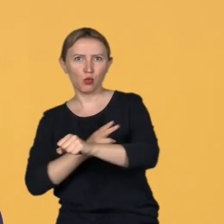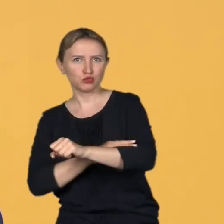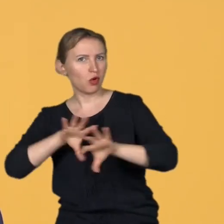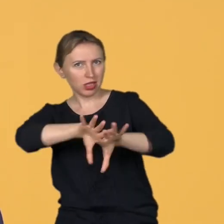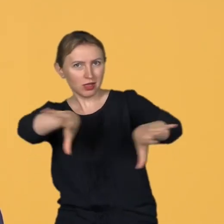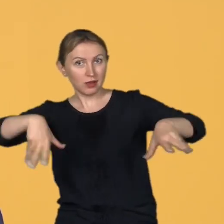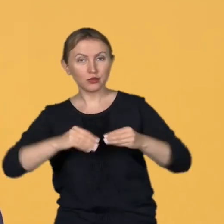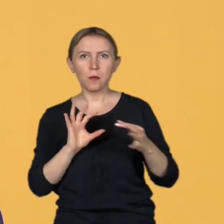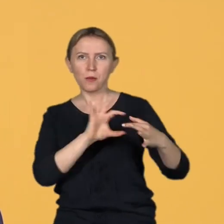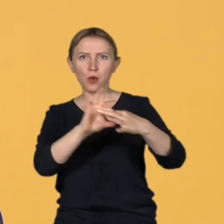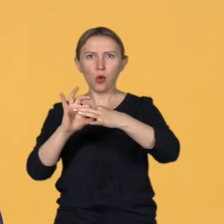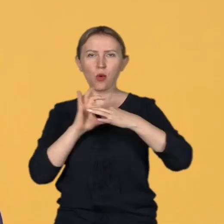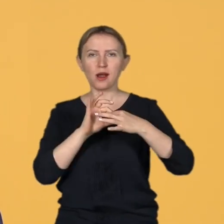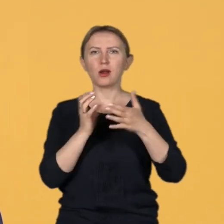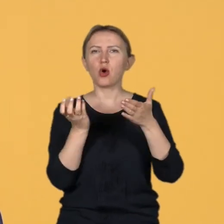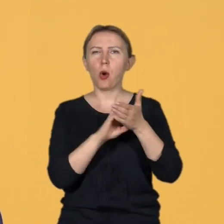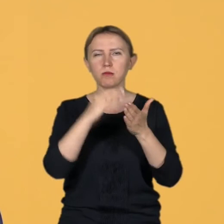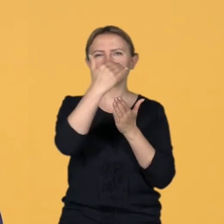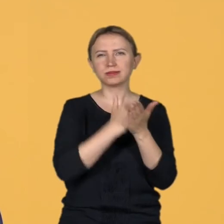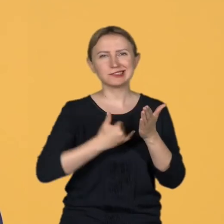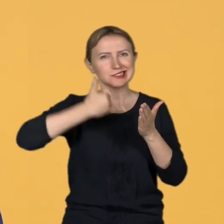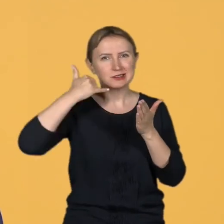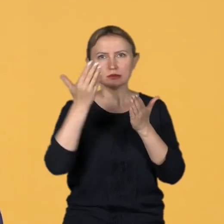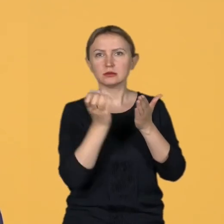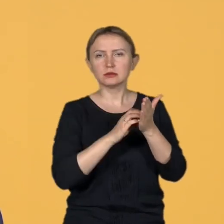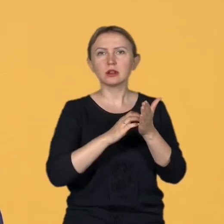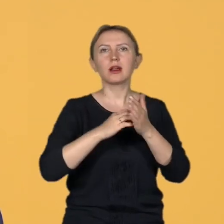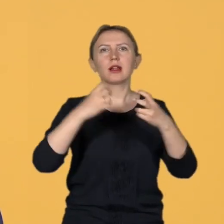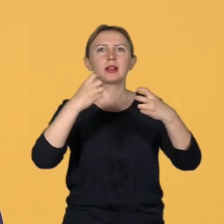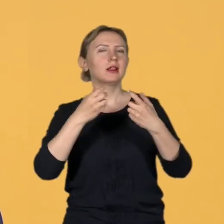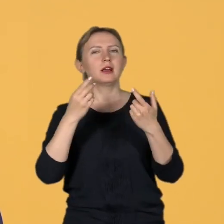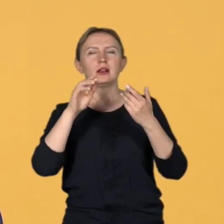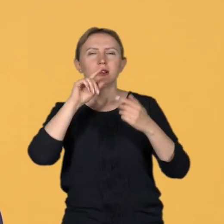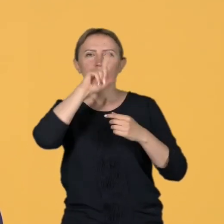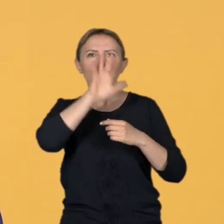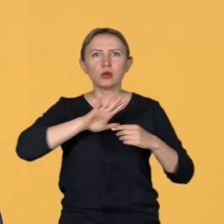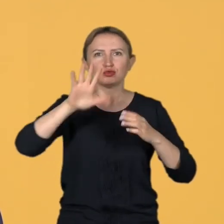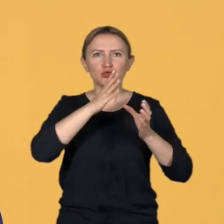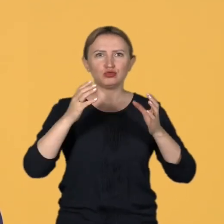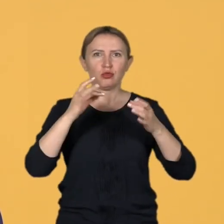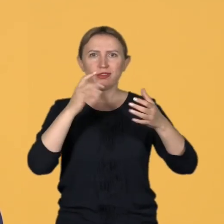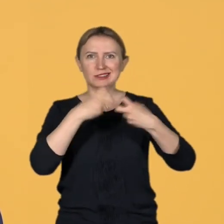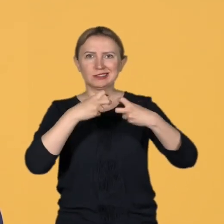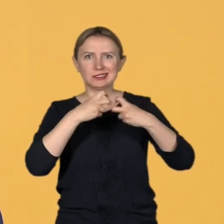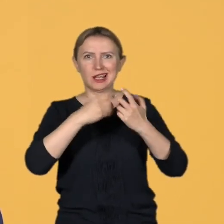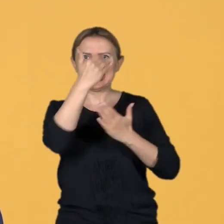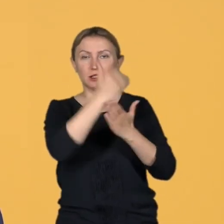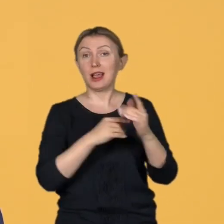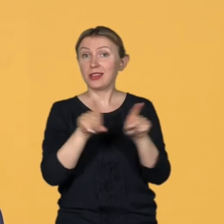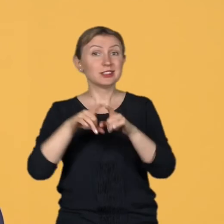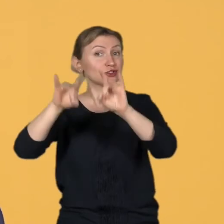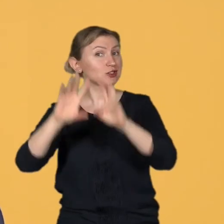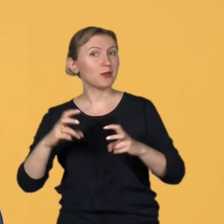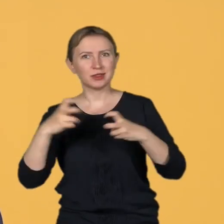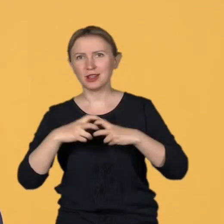jest połączenie komunikatora, portalu społecznościowego, nawet sklepu